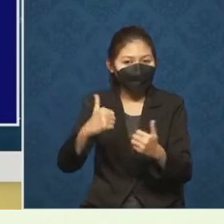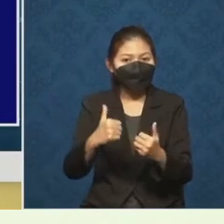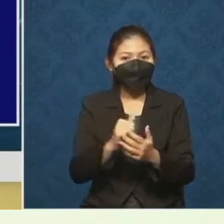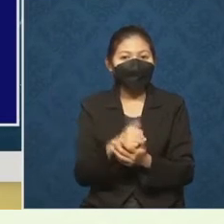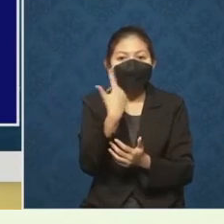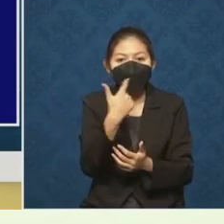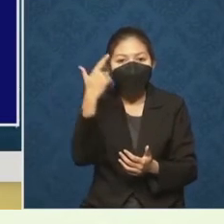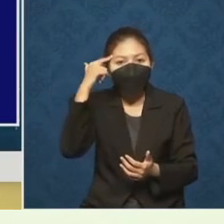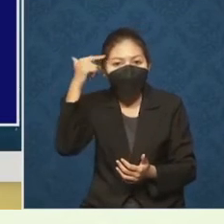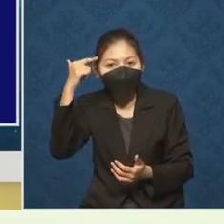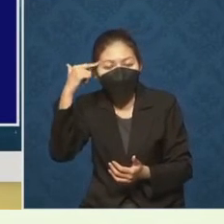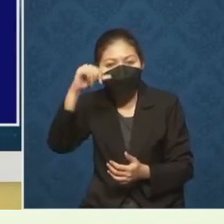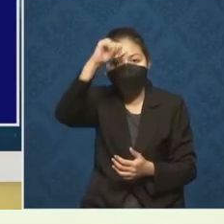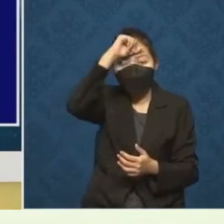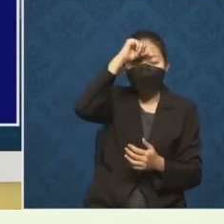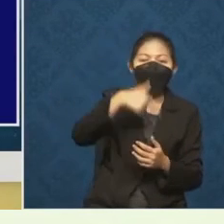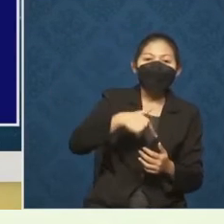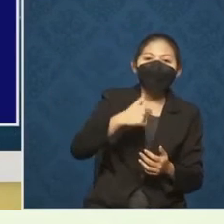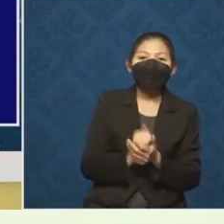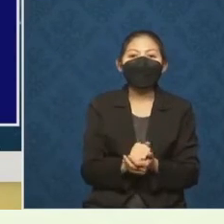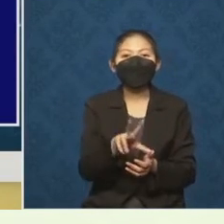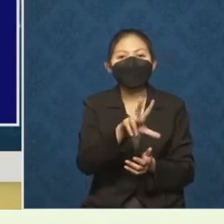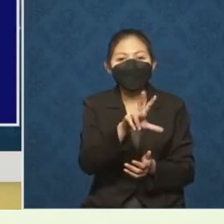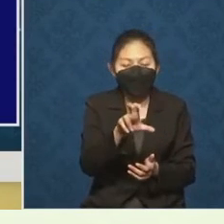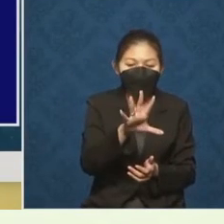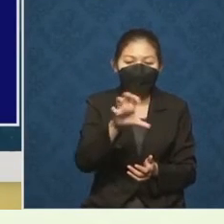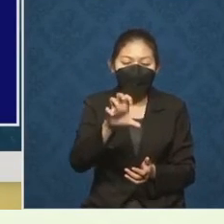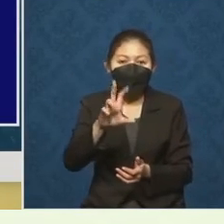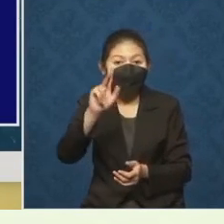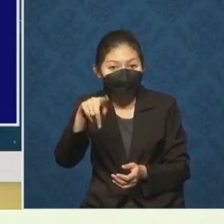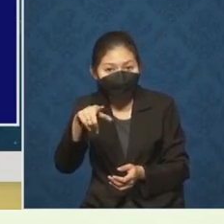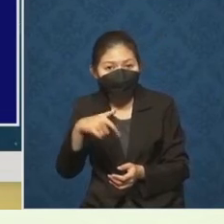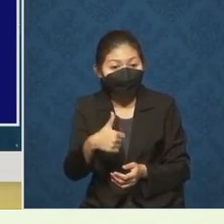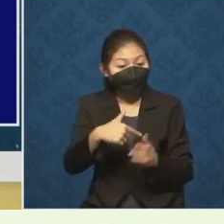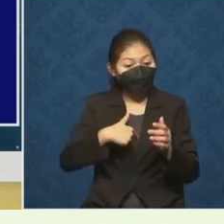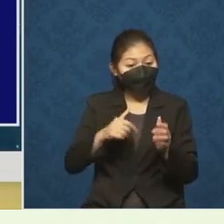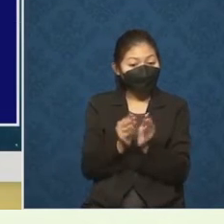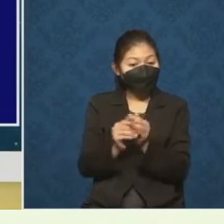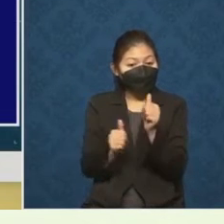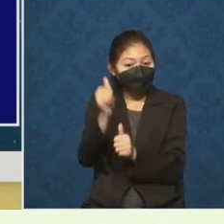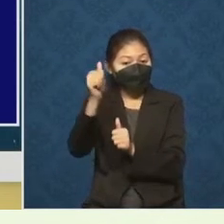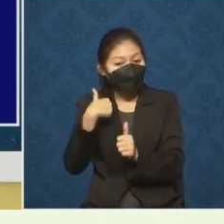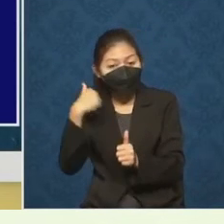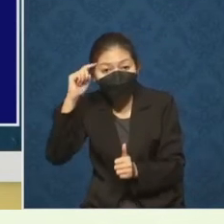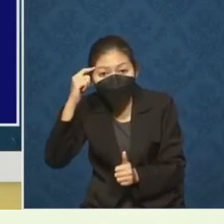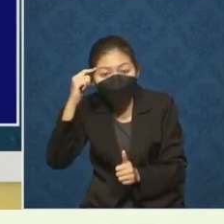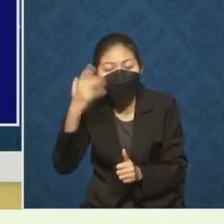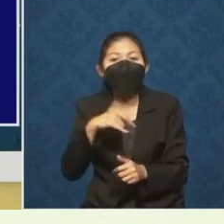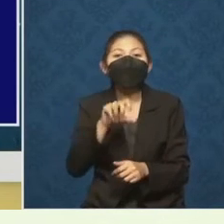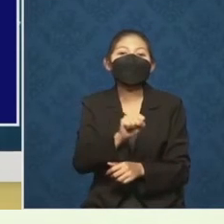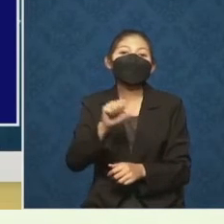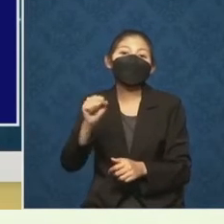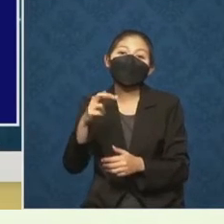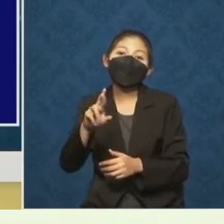มนะแจกถึง300 500พันบาทได้ไม่ได้ก็ไม่รู้นะครับเสร็จแล้วพอได้เป็นส.ส.เป็นรัฐมนตรีก็มาโก